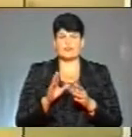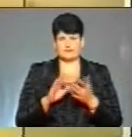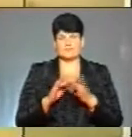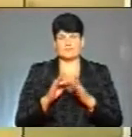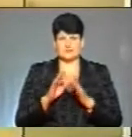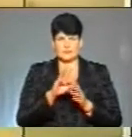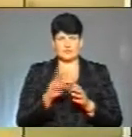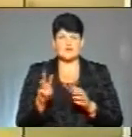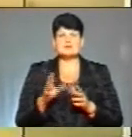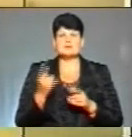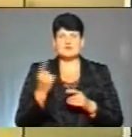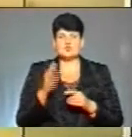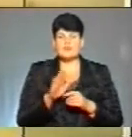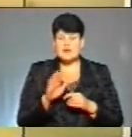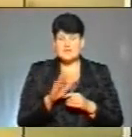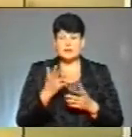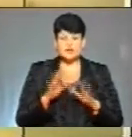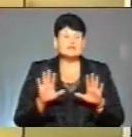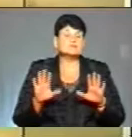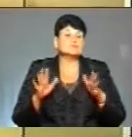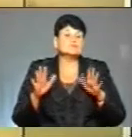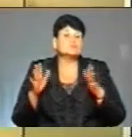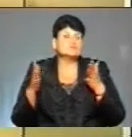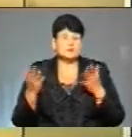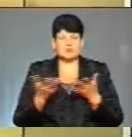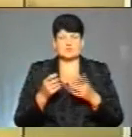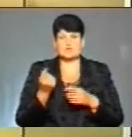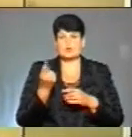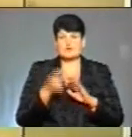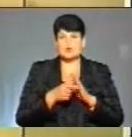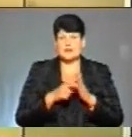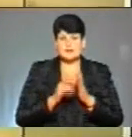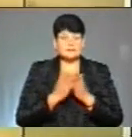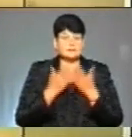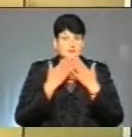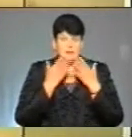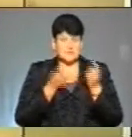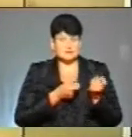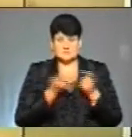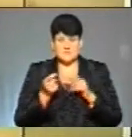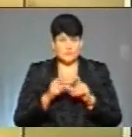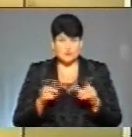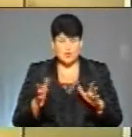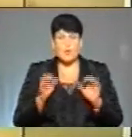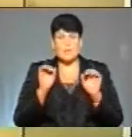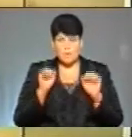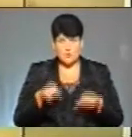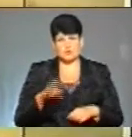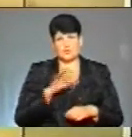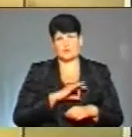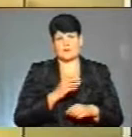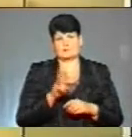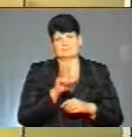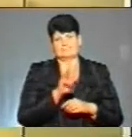вересня. Це означає, що навіть якщо якийсь з підручників для 11 класу не надійшов в школу, можна